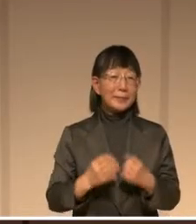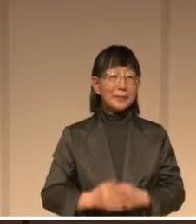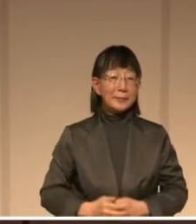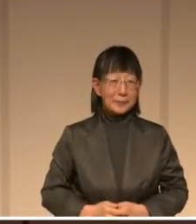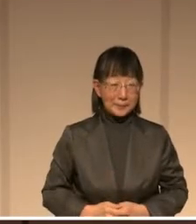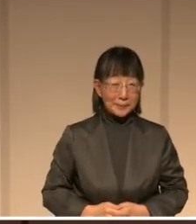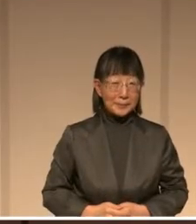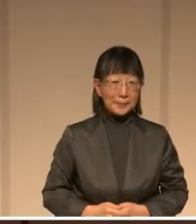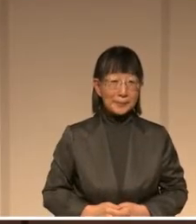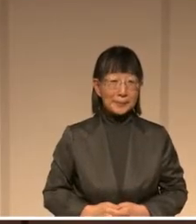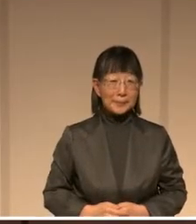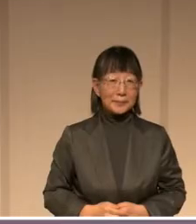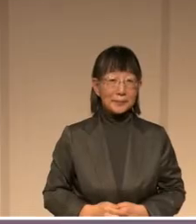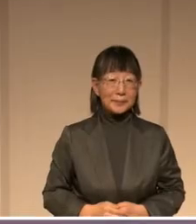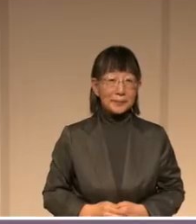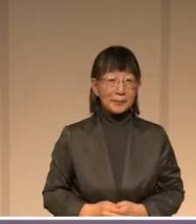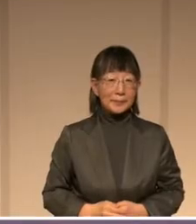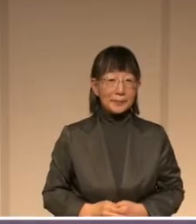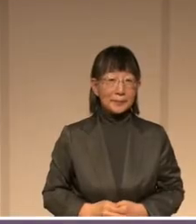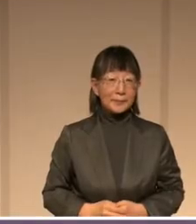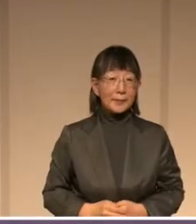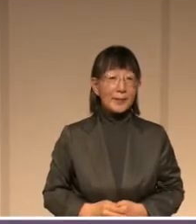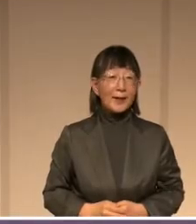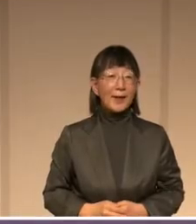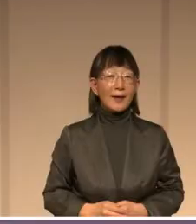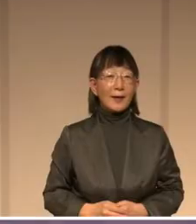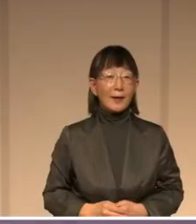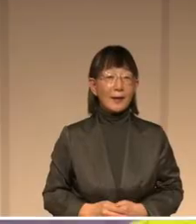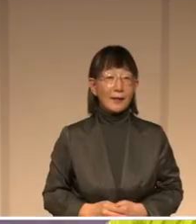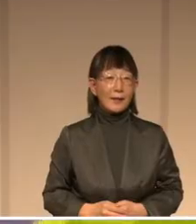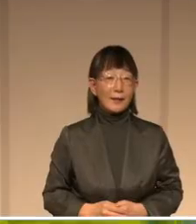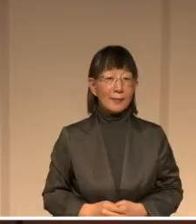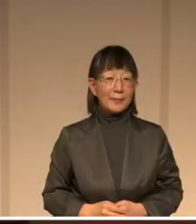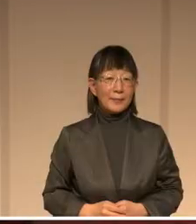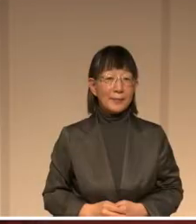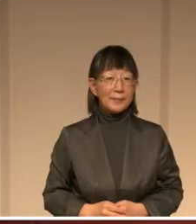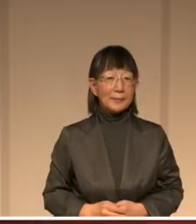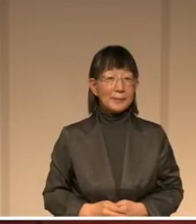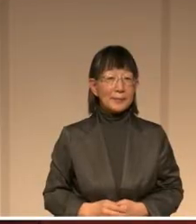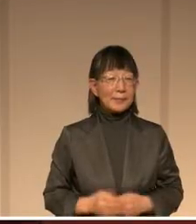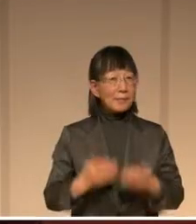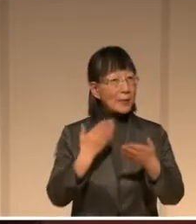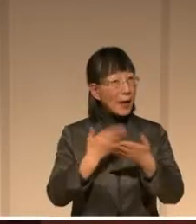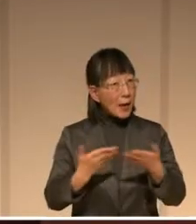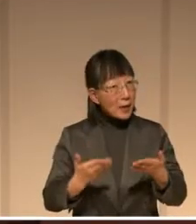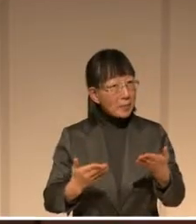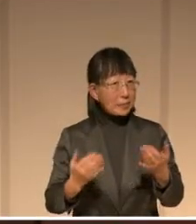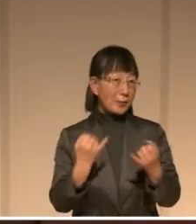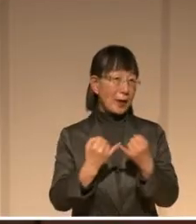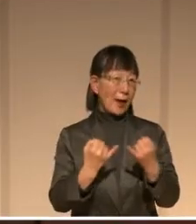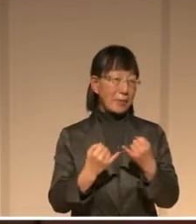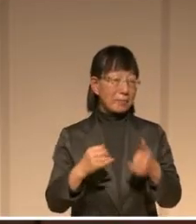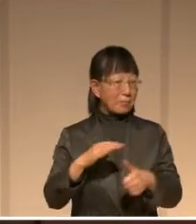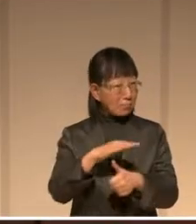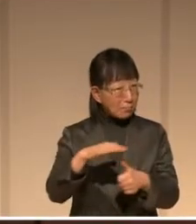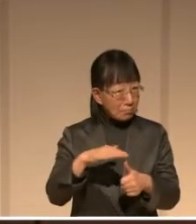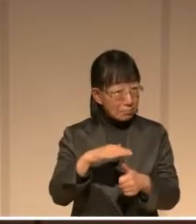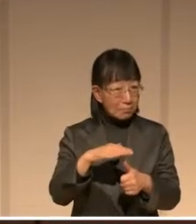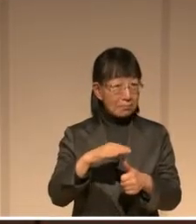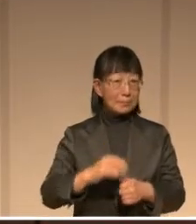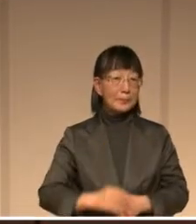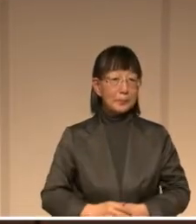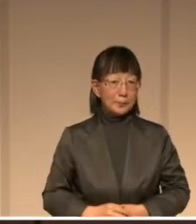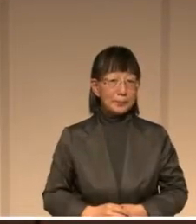表情も含めていいですよね実になる可愛さ絵になる可愛いとということでやはり必殺技